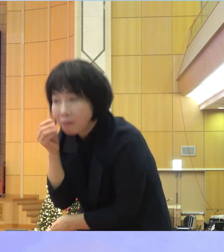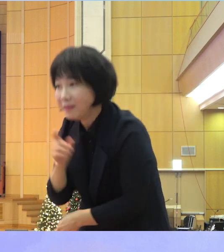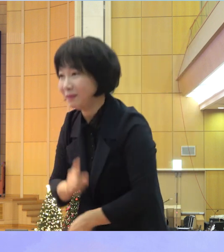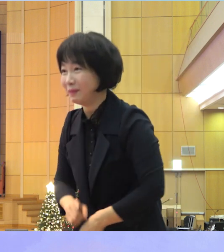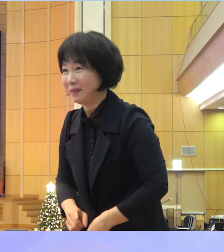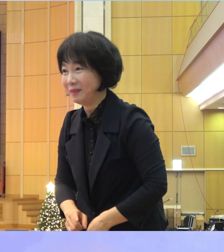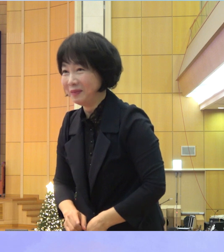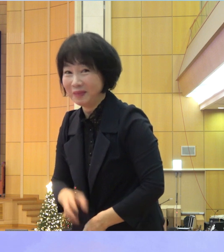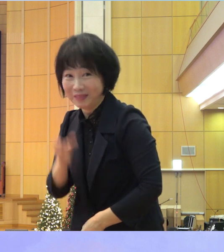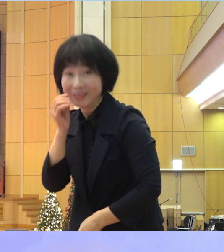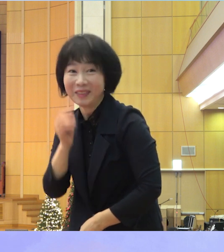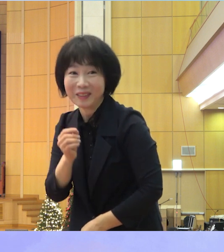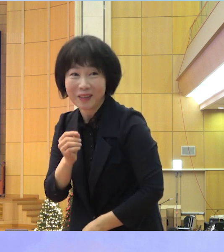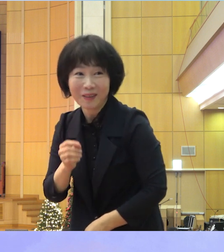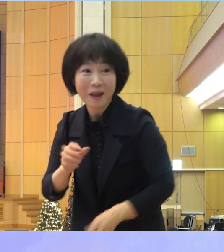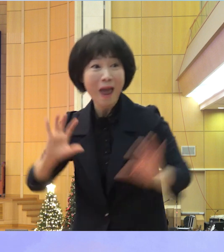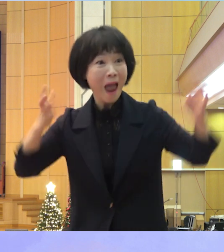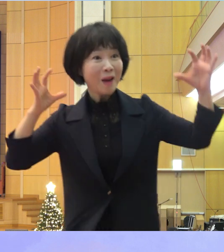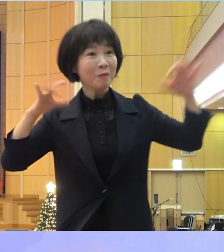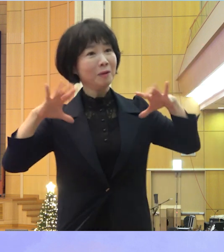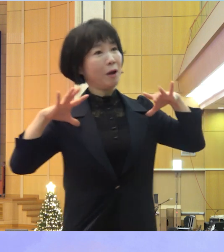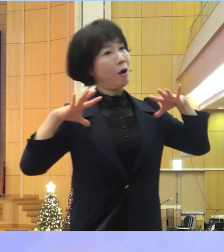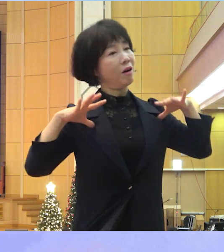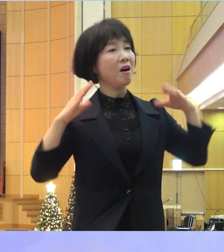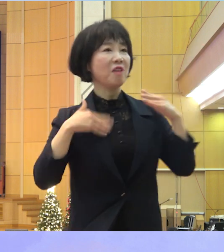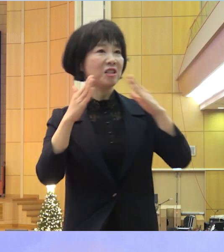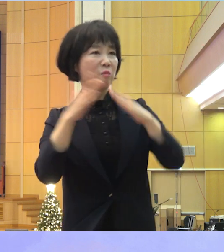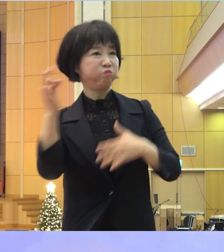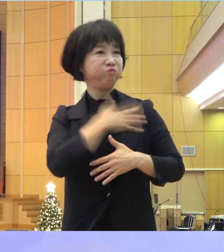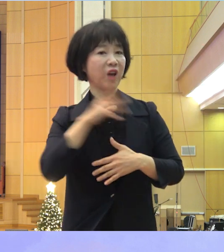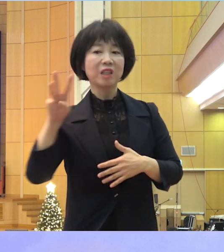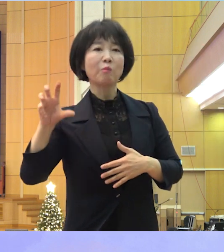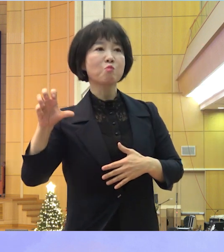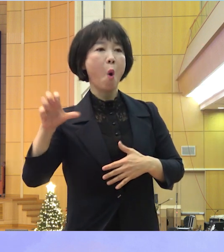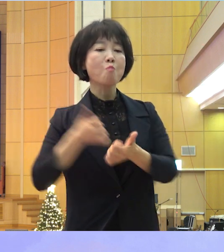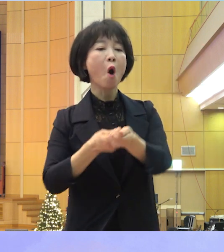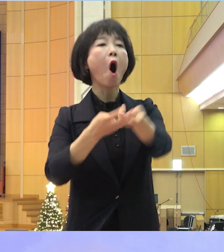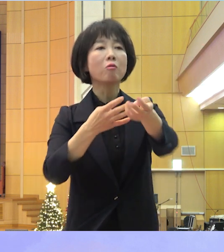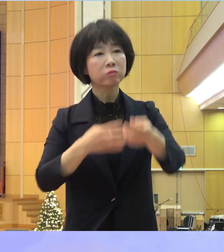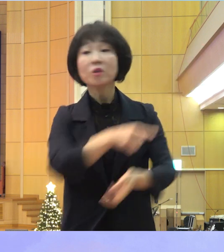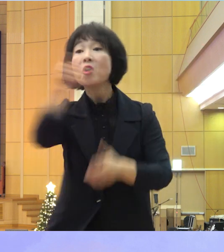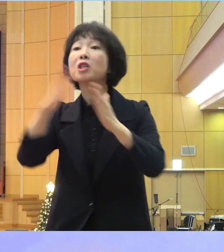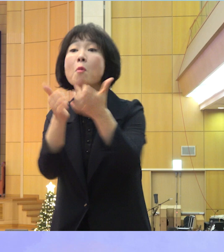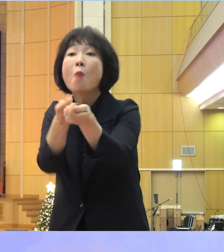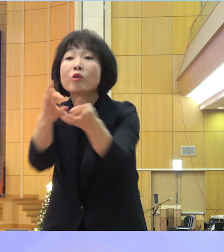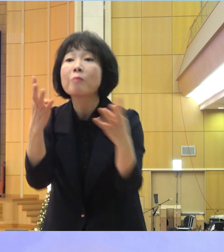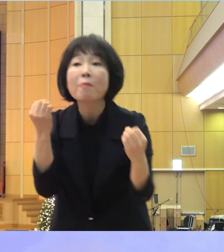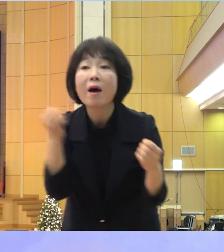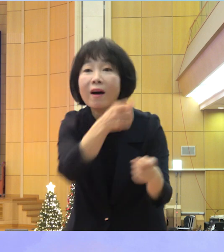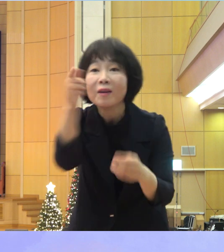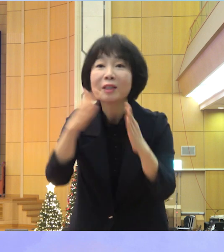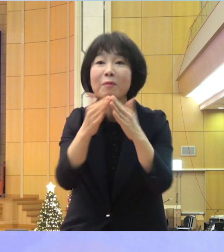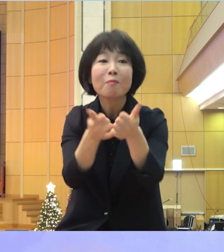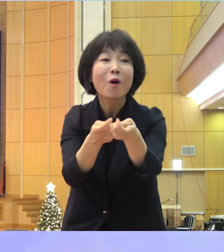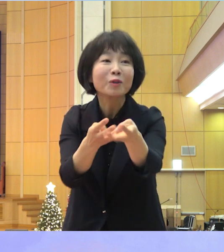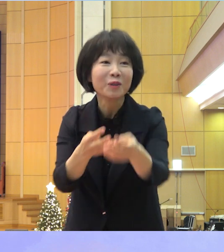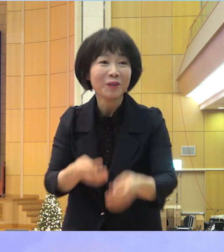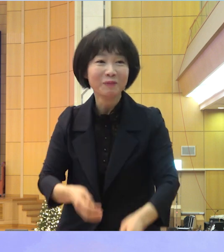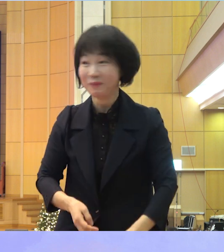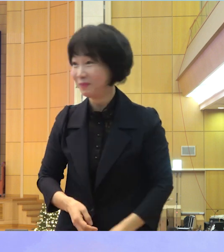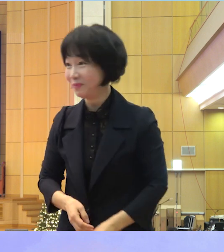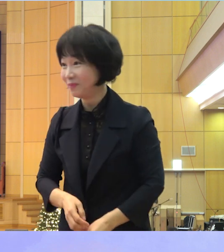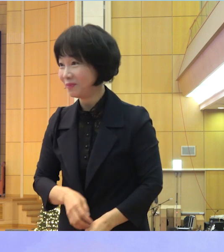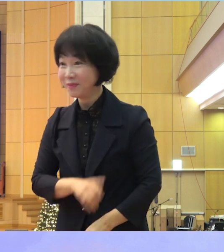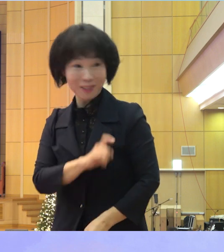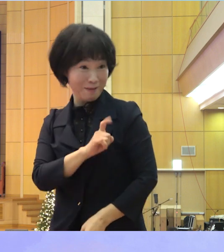아이들도, 어린애들도 3~4살짜리도 벌써 몇 평에 사냐 물어봐. 여러분 몇 평에 사십니까? 그리고 여러분 그